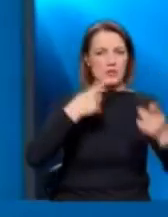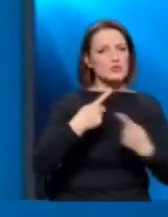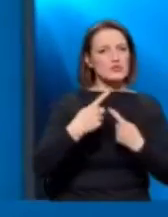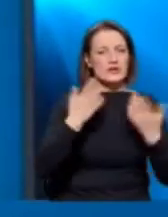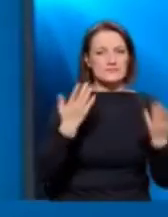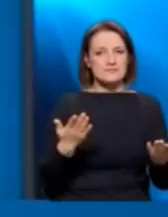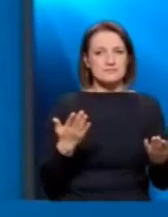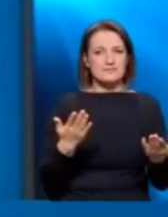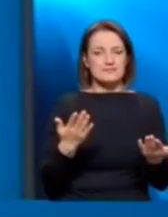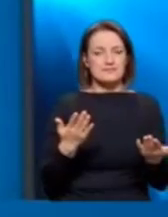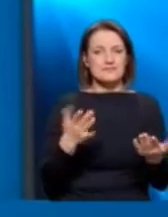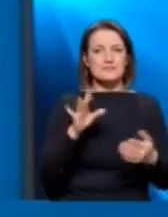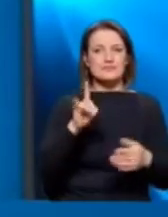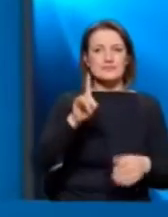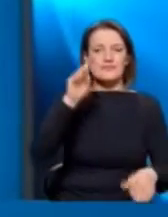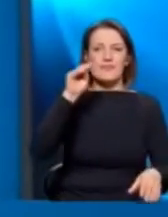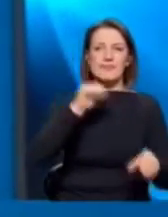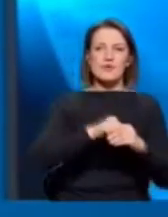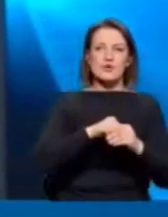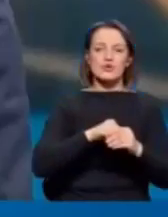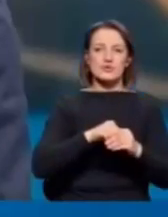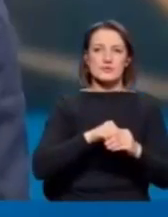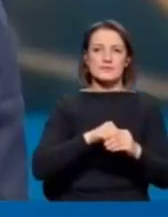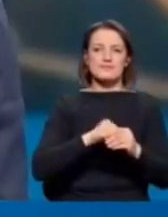yani şu anda